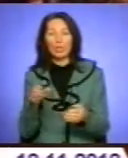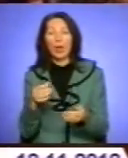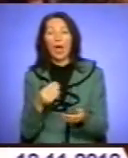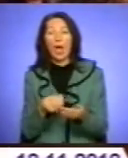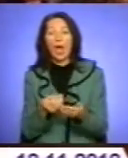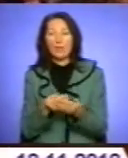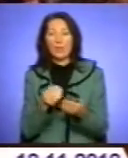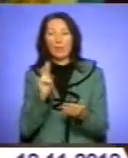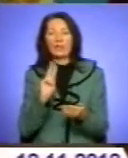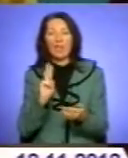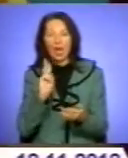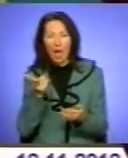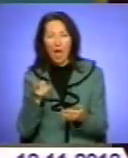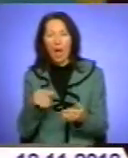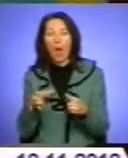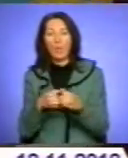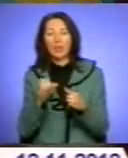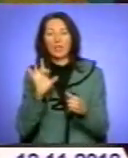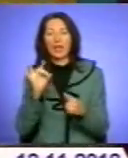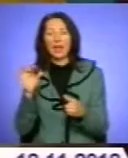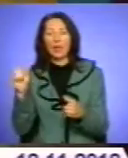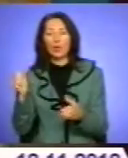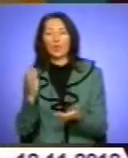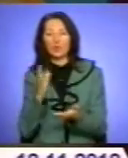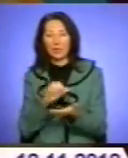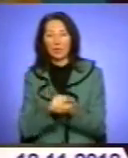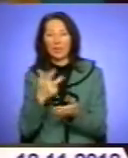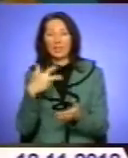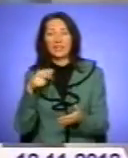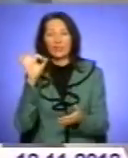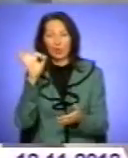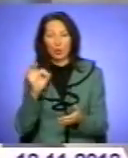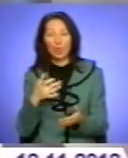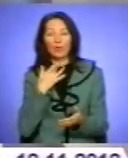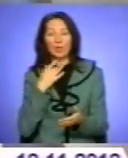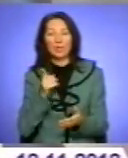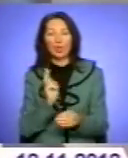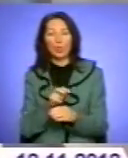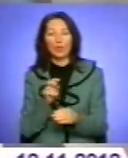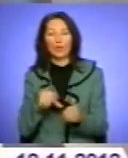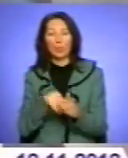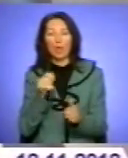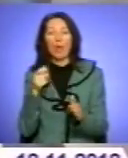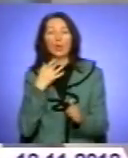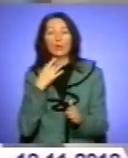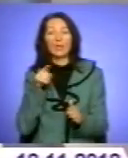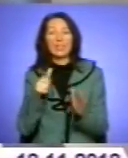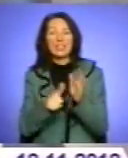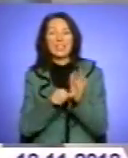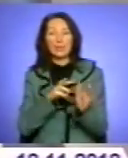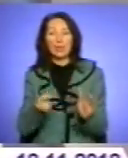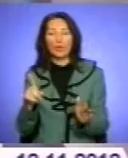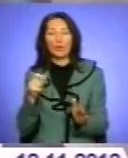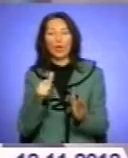партія регіонів набрала 30% голосів тих, хто прийшов на вибори. За неї проголосували 6 мільйонів